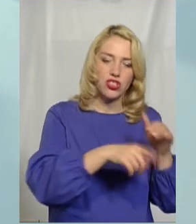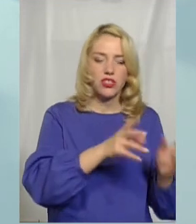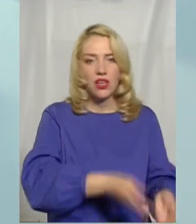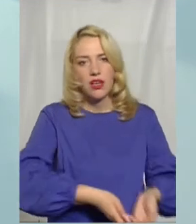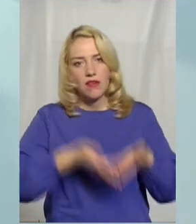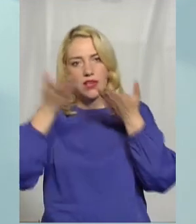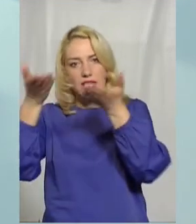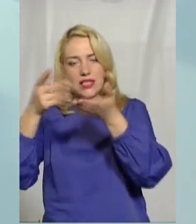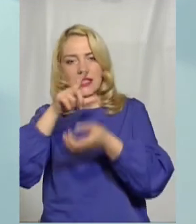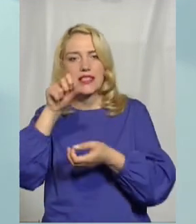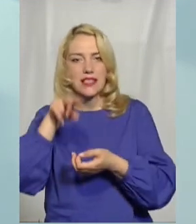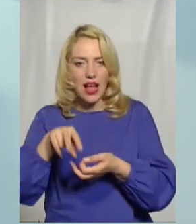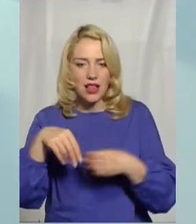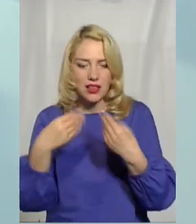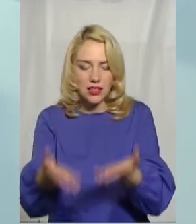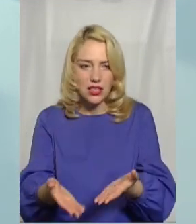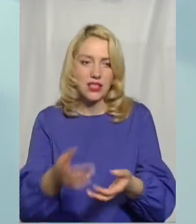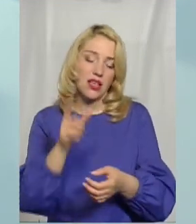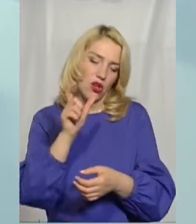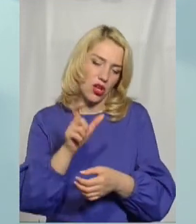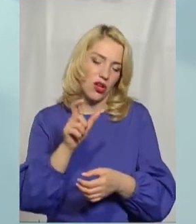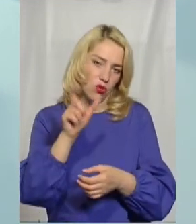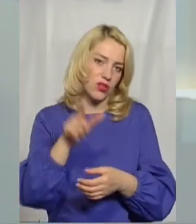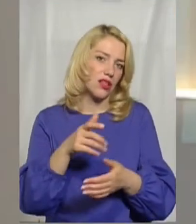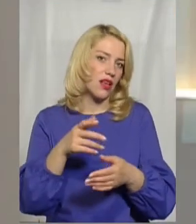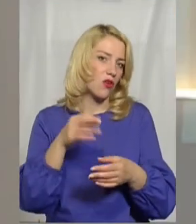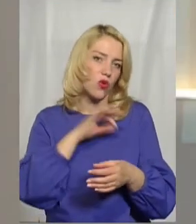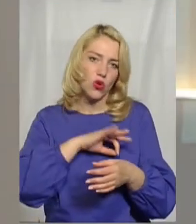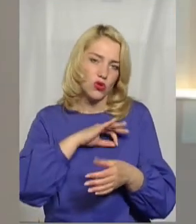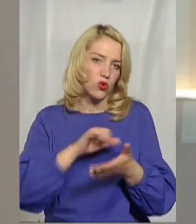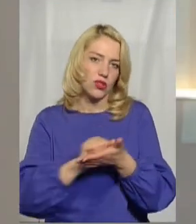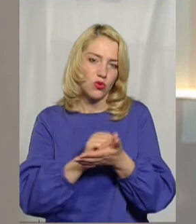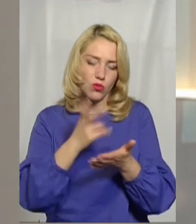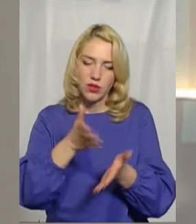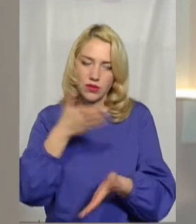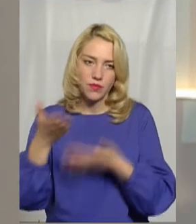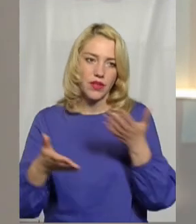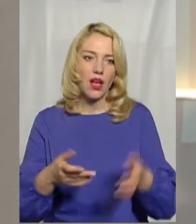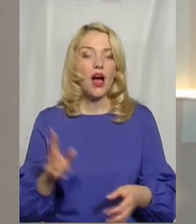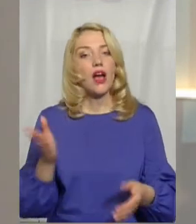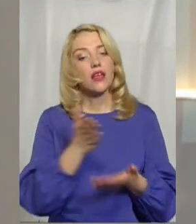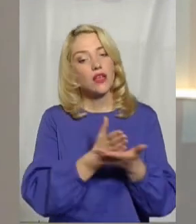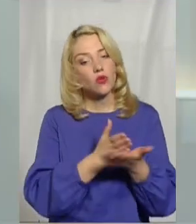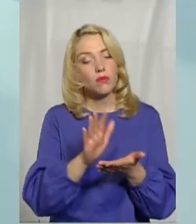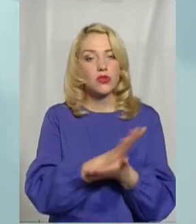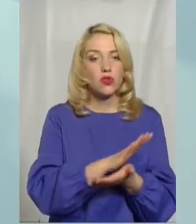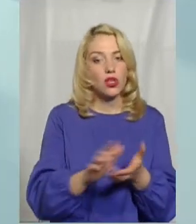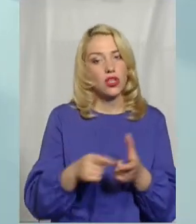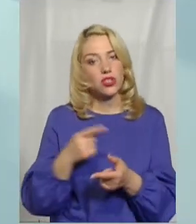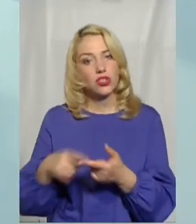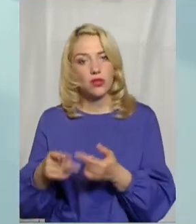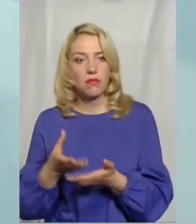проблем користується Національним архівним фондом. Які послуги безкоштовні, які платні? Ну,